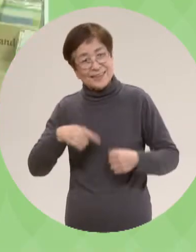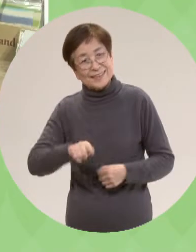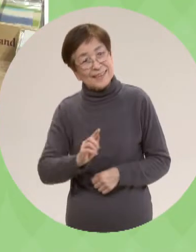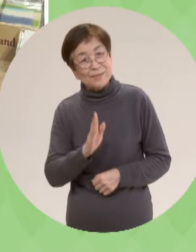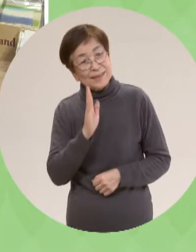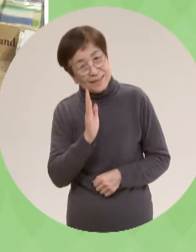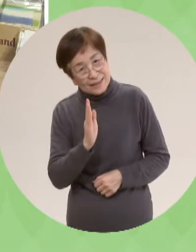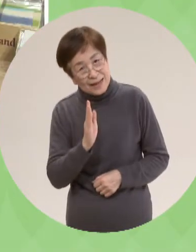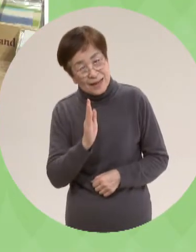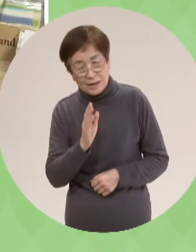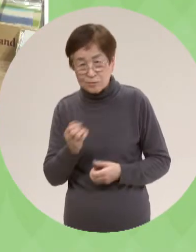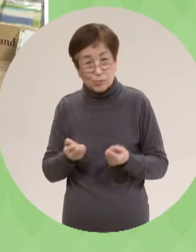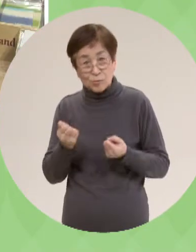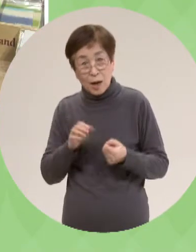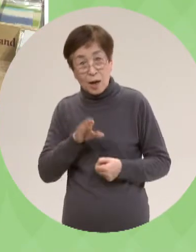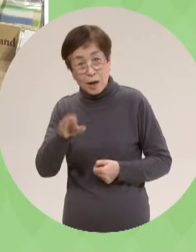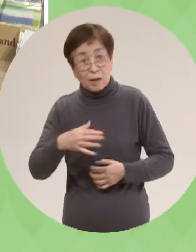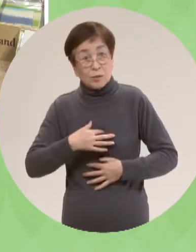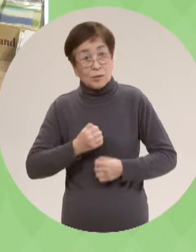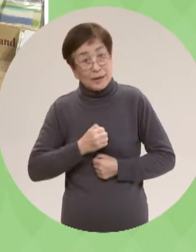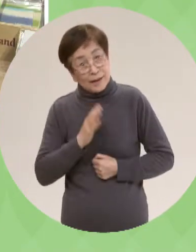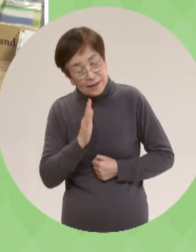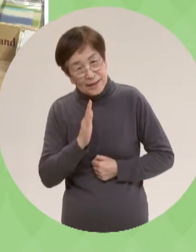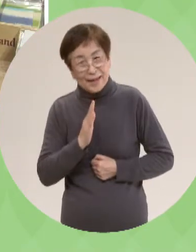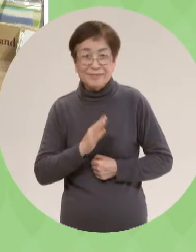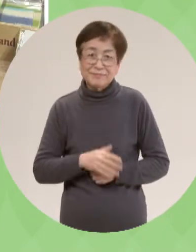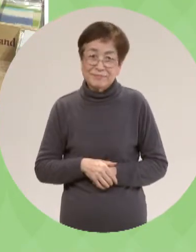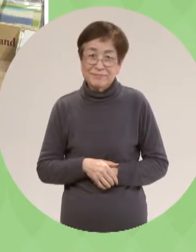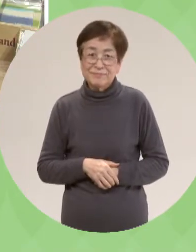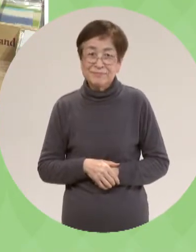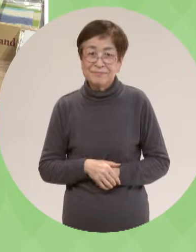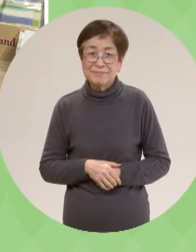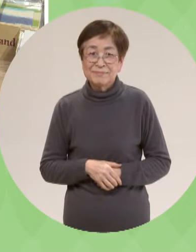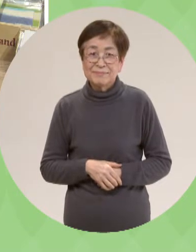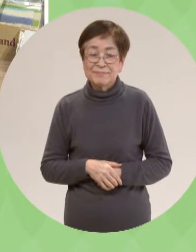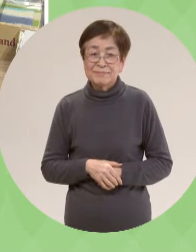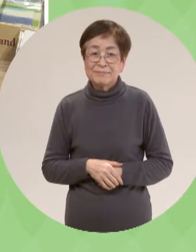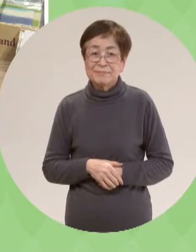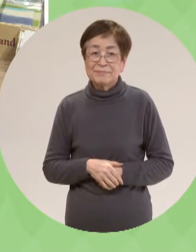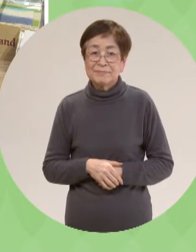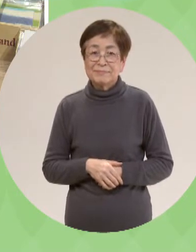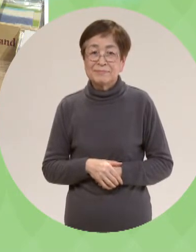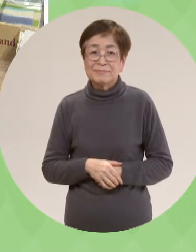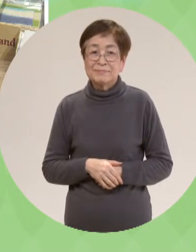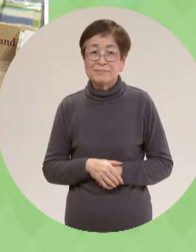エンジョイ冬の高千穂、お気をつけてお越しください。